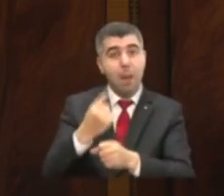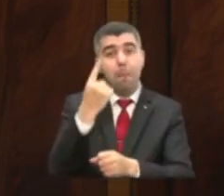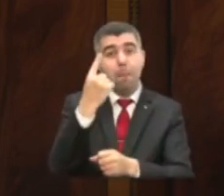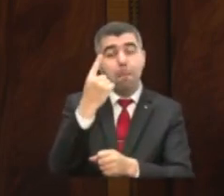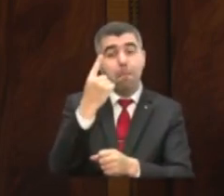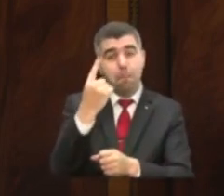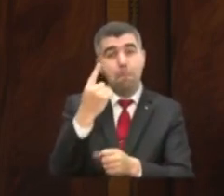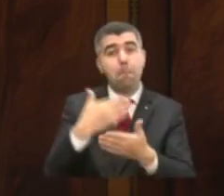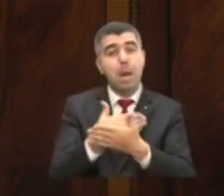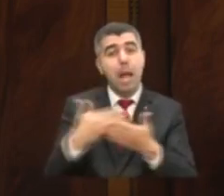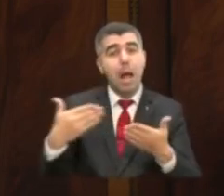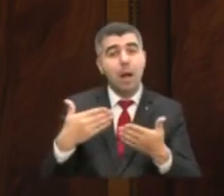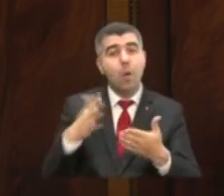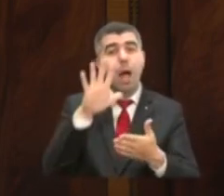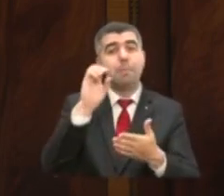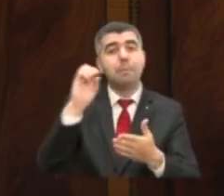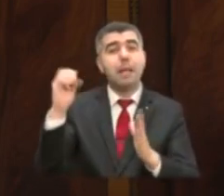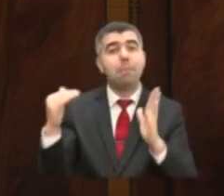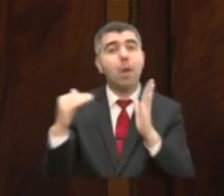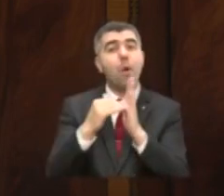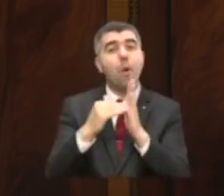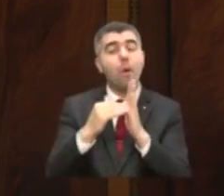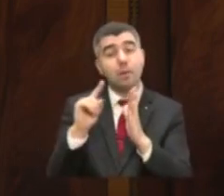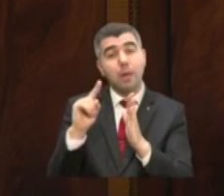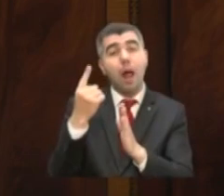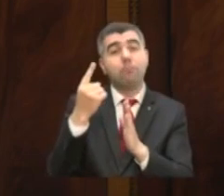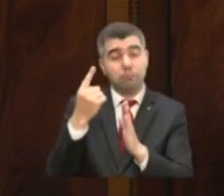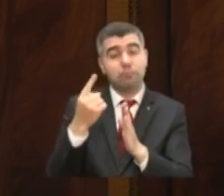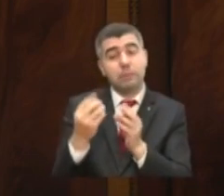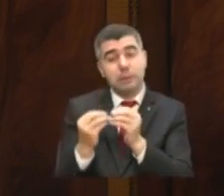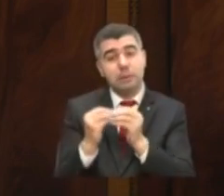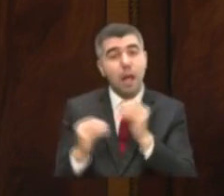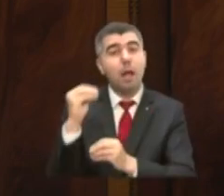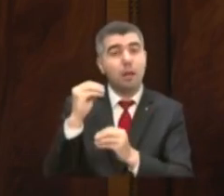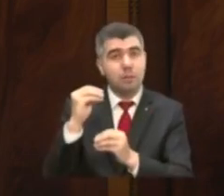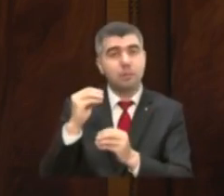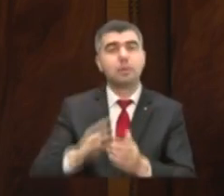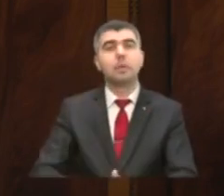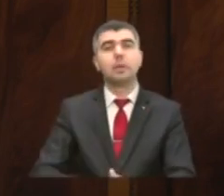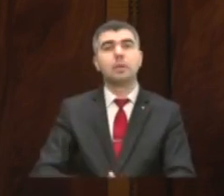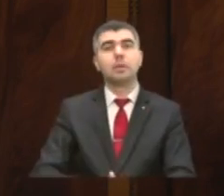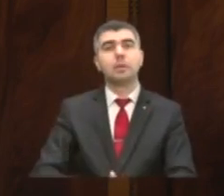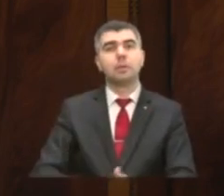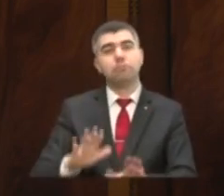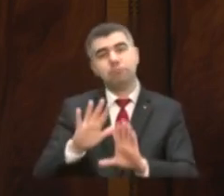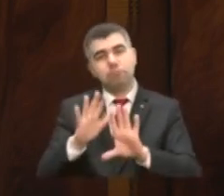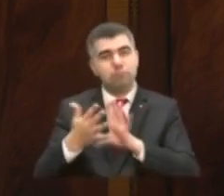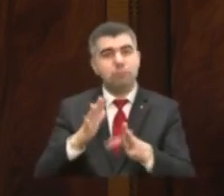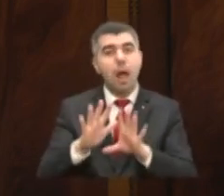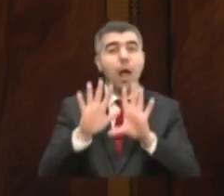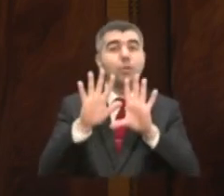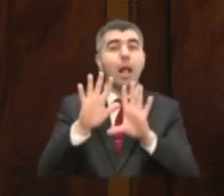ب1.5 مليار تقريبا درهم، وهو زيادة بما يقارب وما يزيد قليلا عن